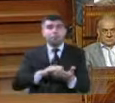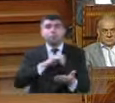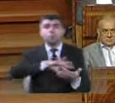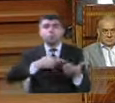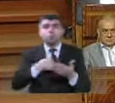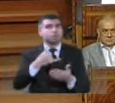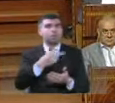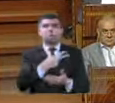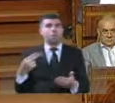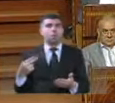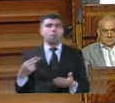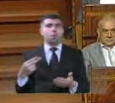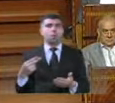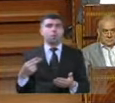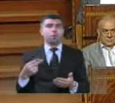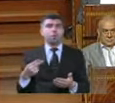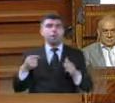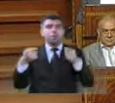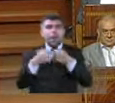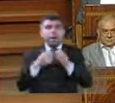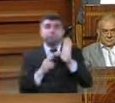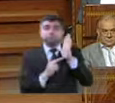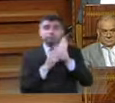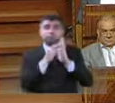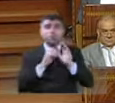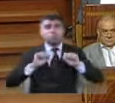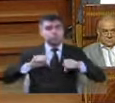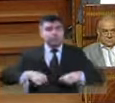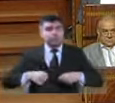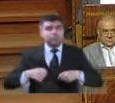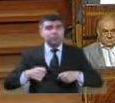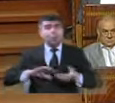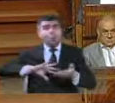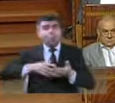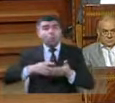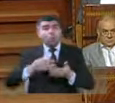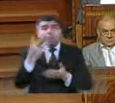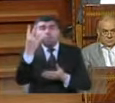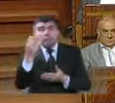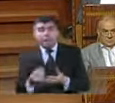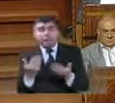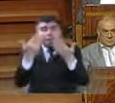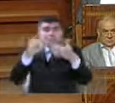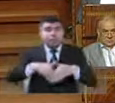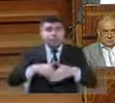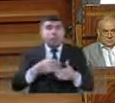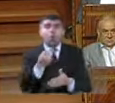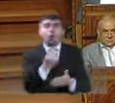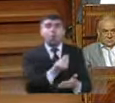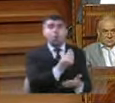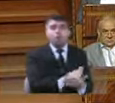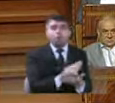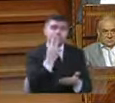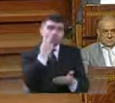بالتدرج. بالفعل التدرج اي كاين، وين كاين مستعجلات. ما يمكنش اننا نصبروا نشوف واحد الطفل كيموت ولا واحد كيشوف ولده